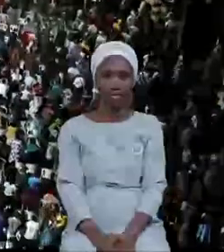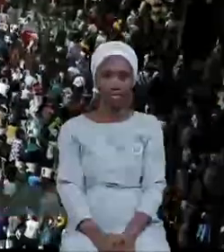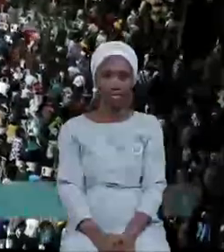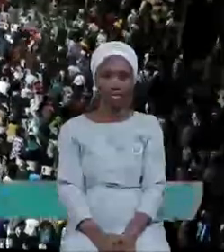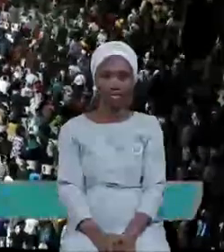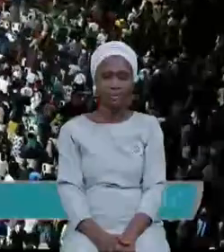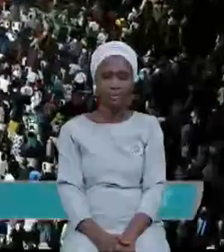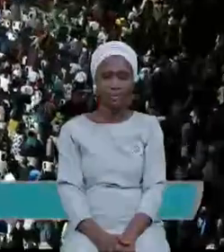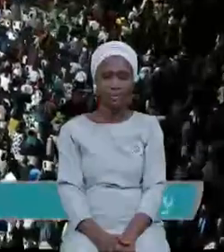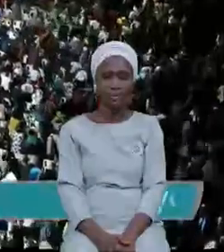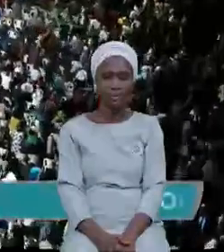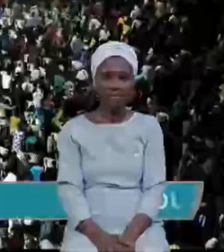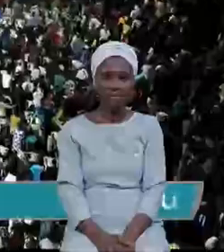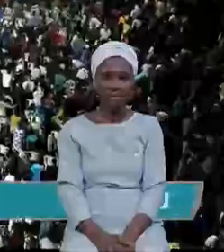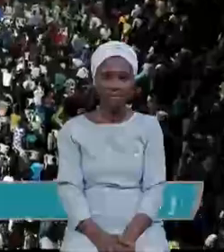délier